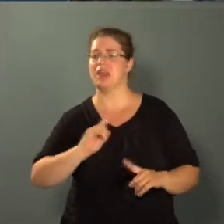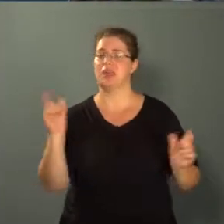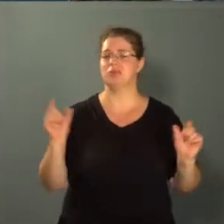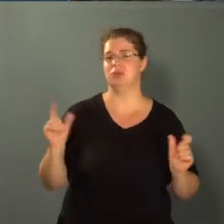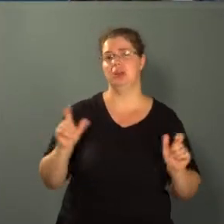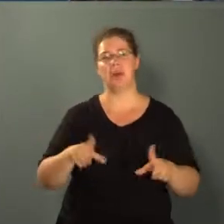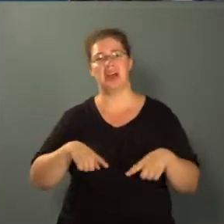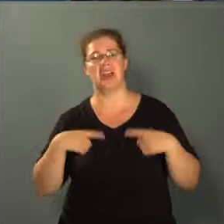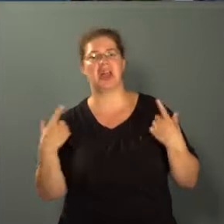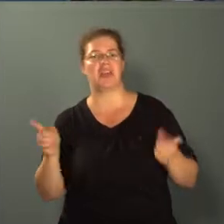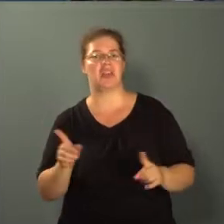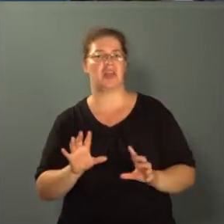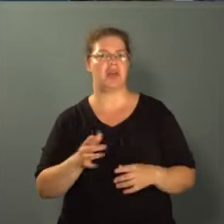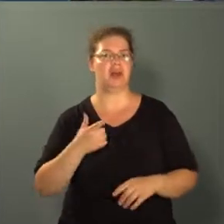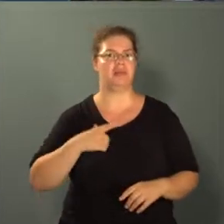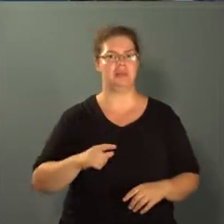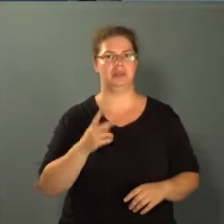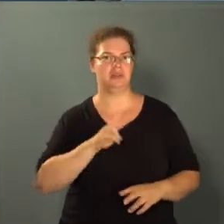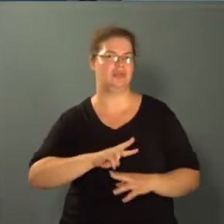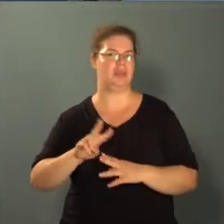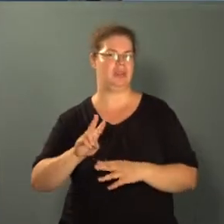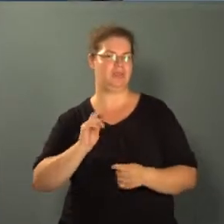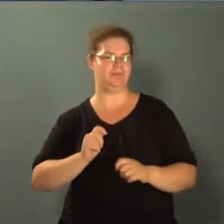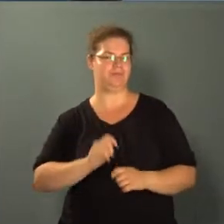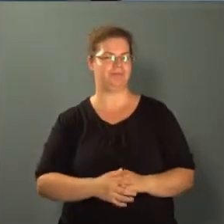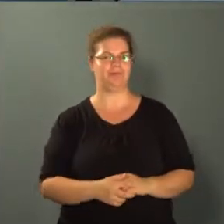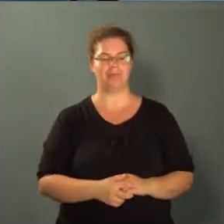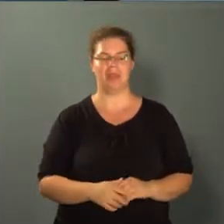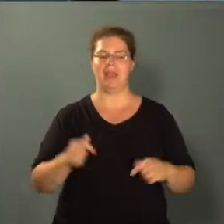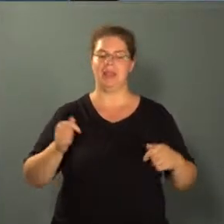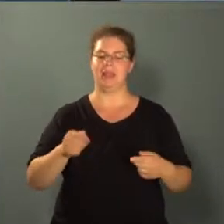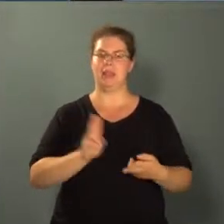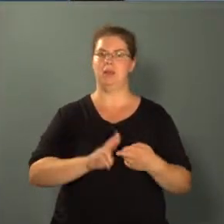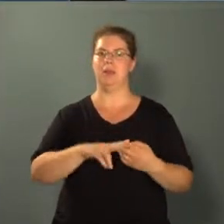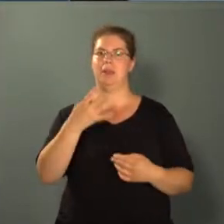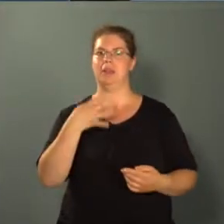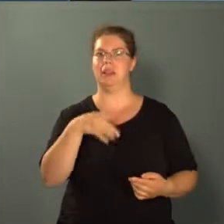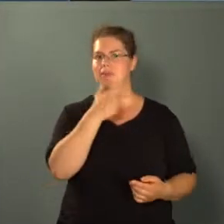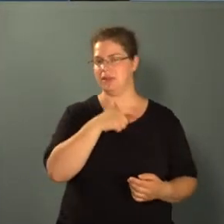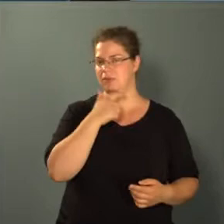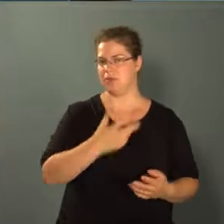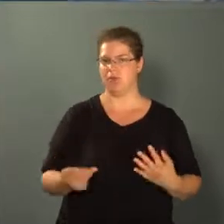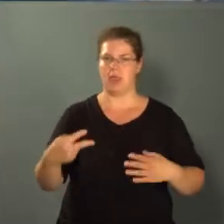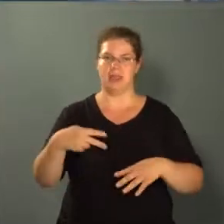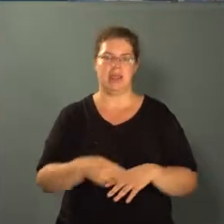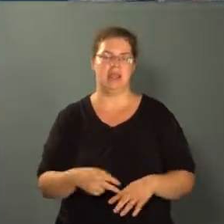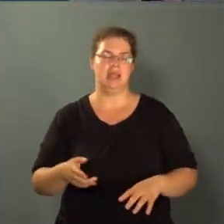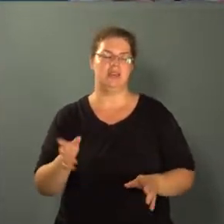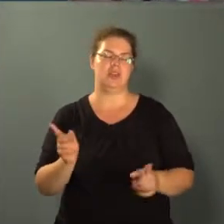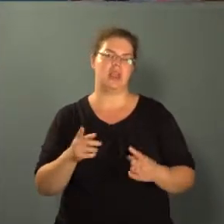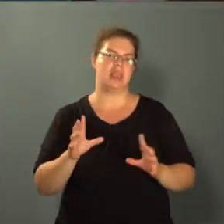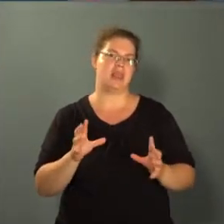élő zenekarok voltak akkor, és lestem a dobost. Idén ünnepeljük a 40 éves fennállást, a